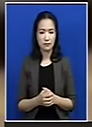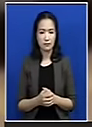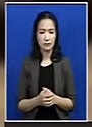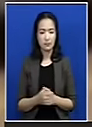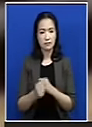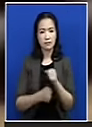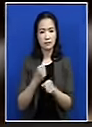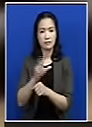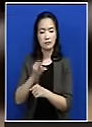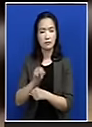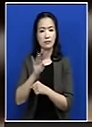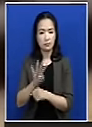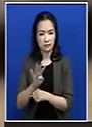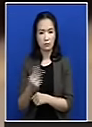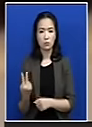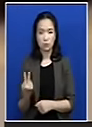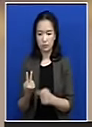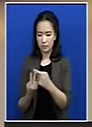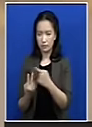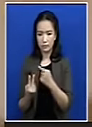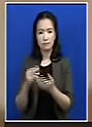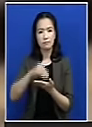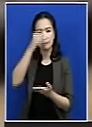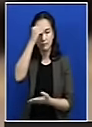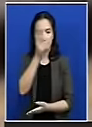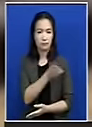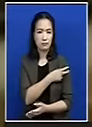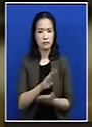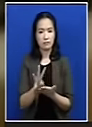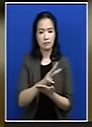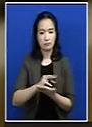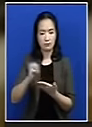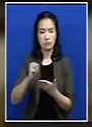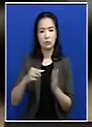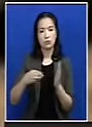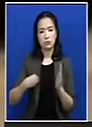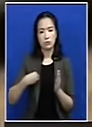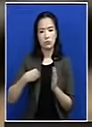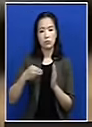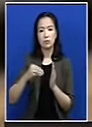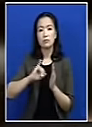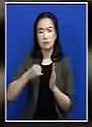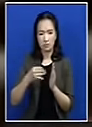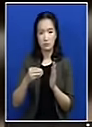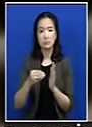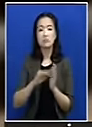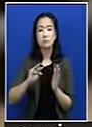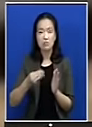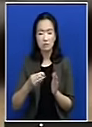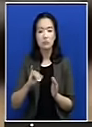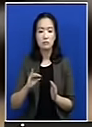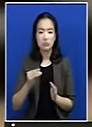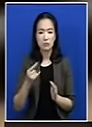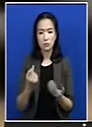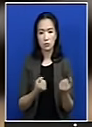งชัยอายุ34ปีทั้งคู่เป็นนักศึกษาปริญญาโทมหาวิทยาลัยมหาจุฬาลงกรณราชวิทยาลัยเหตุเกิดบริ